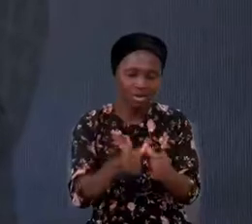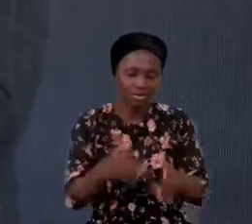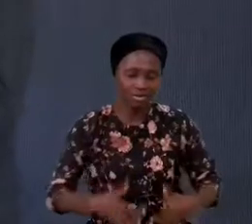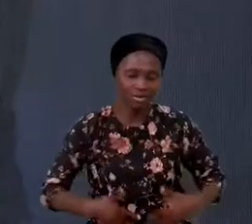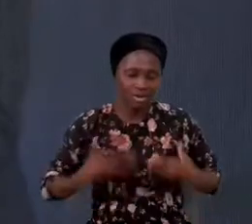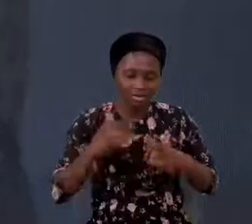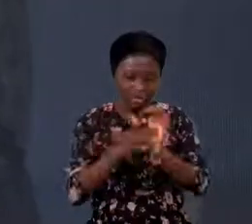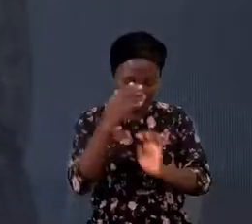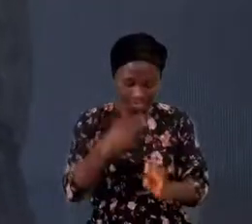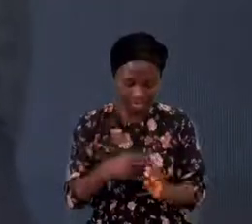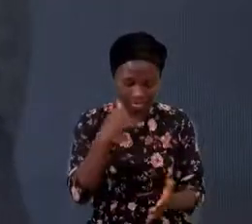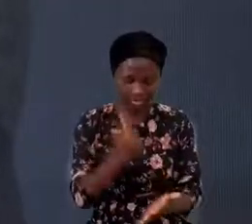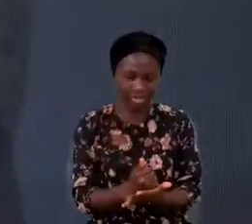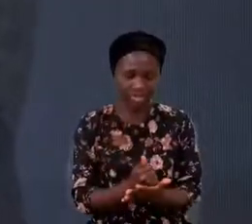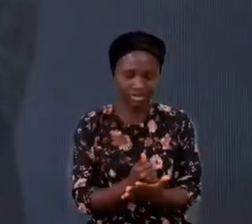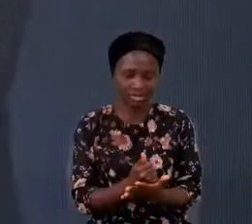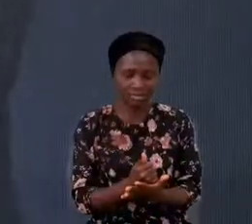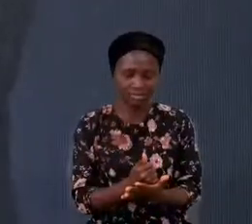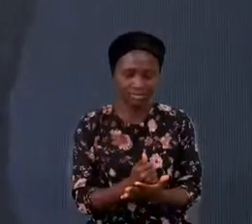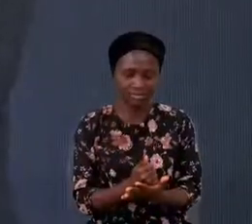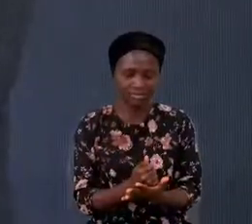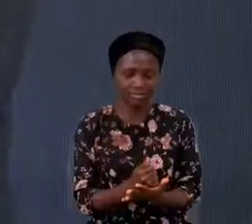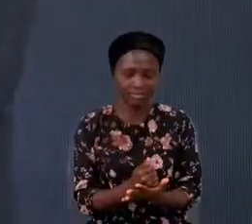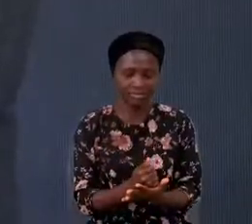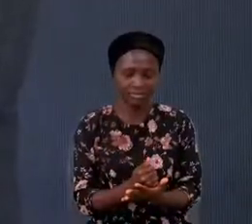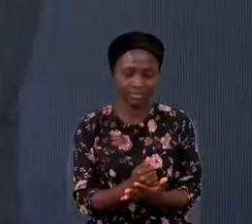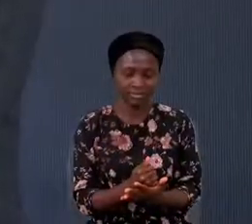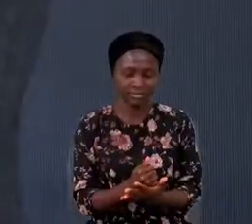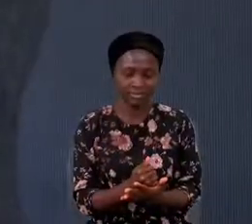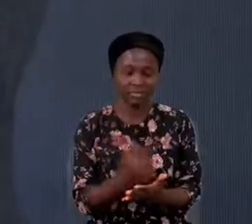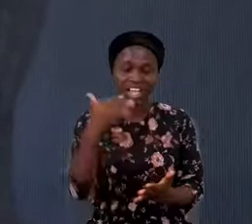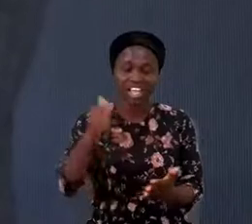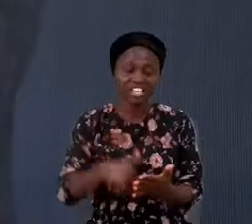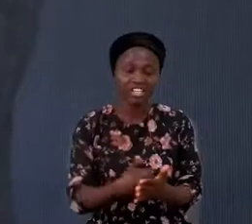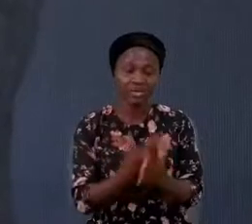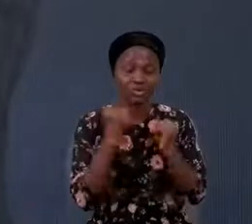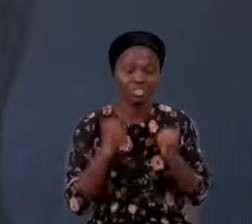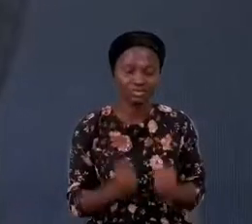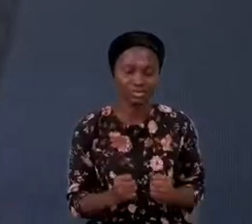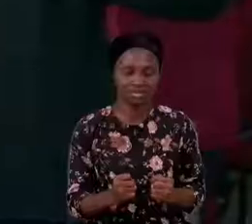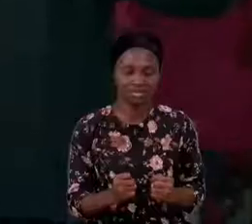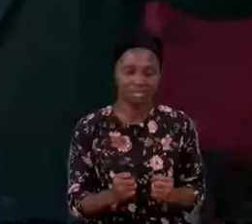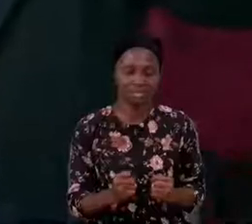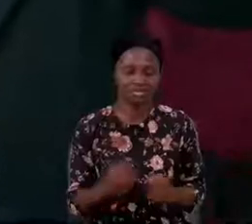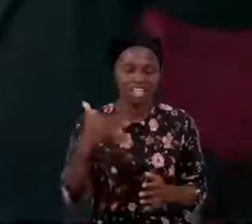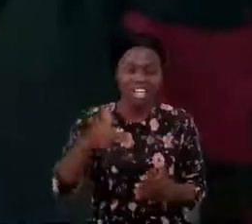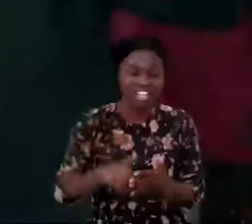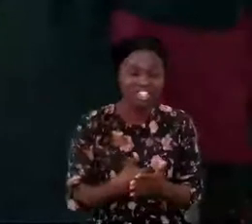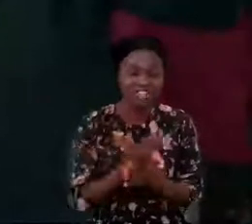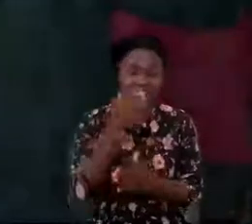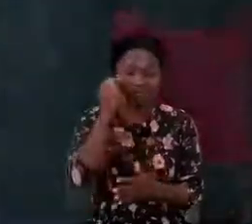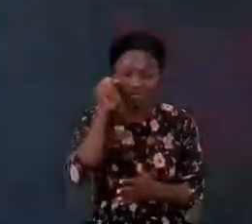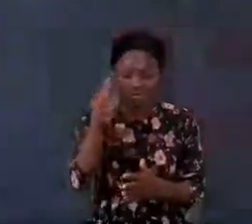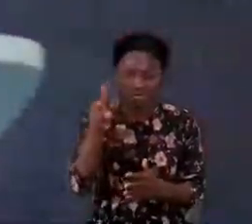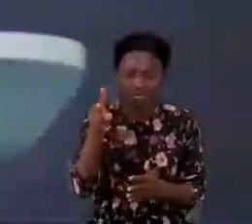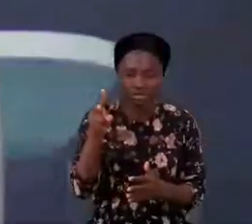Une nouvelle force, une nouvelle vision, une nouvelle direction, une nouvelle force et